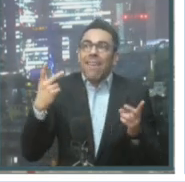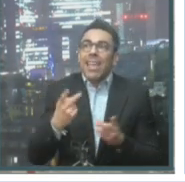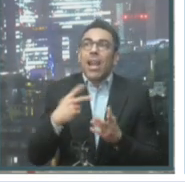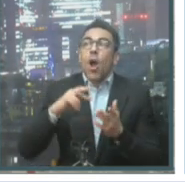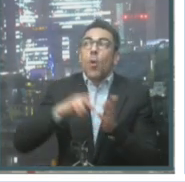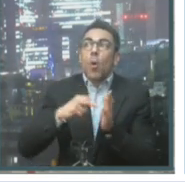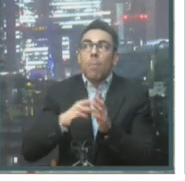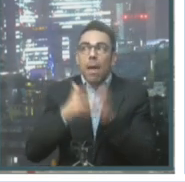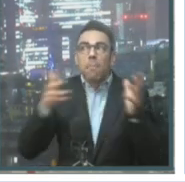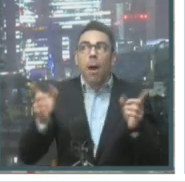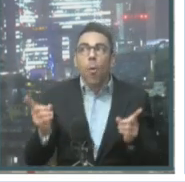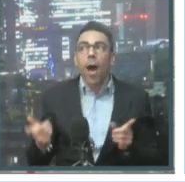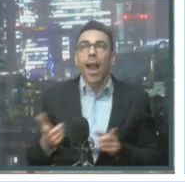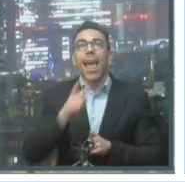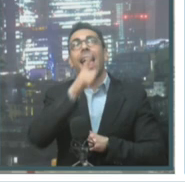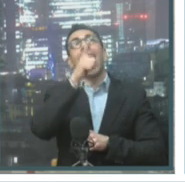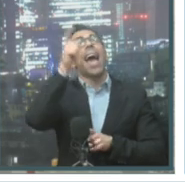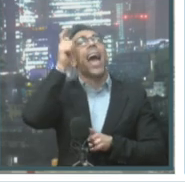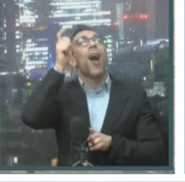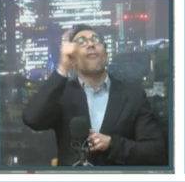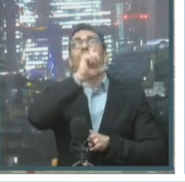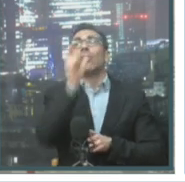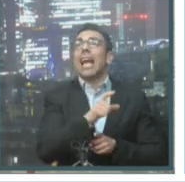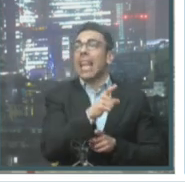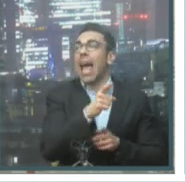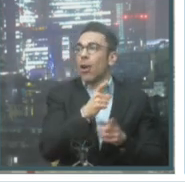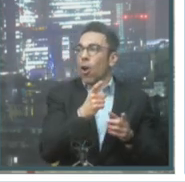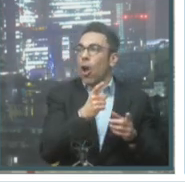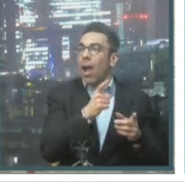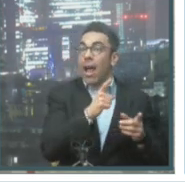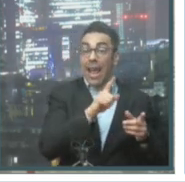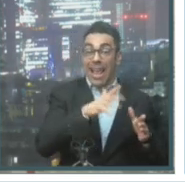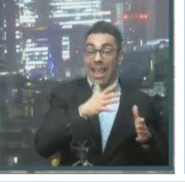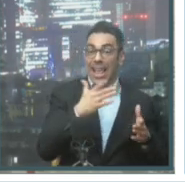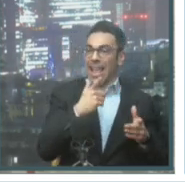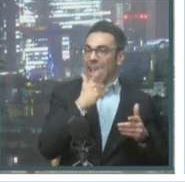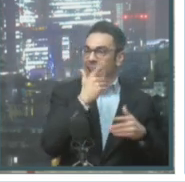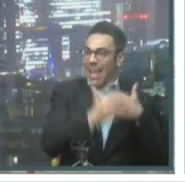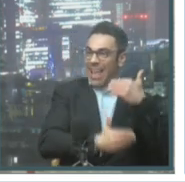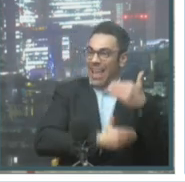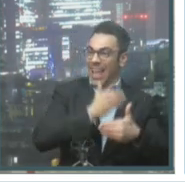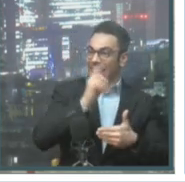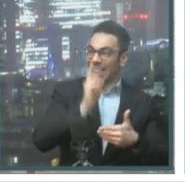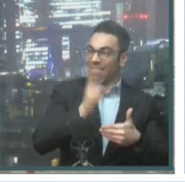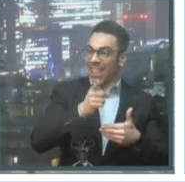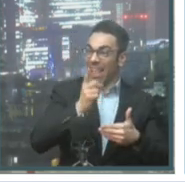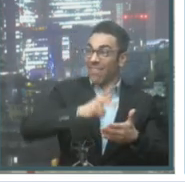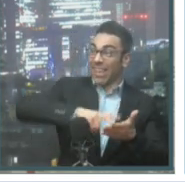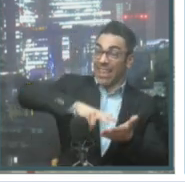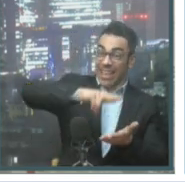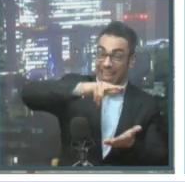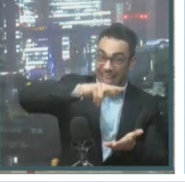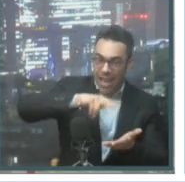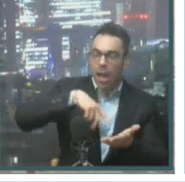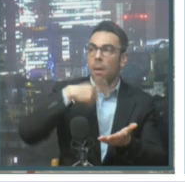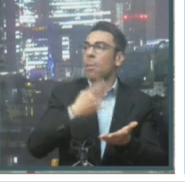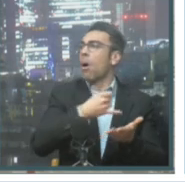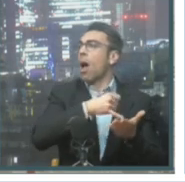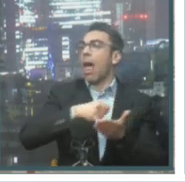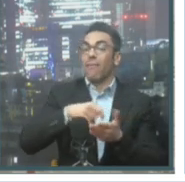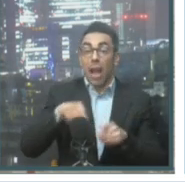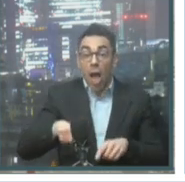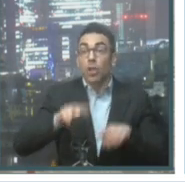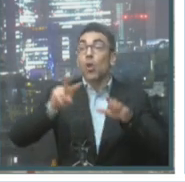questo più grosso problema che insomma il governo italiano tante volte arrivato lì lì per dire sì esiste sì la riconosciamo ha poi ancora oggi